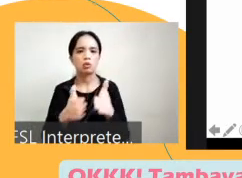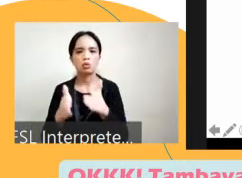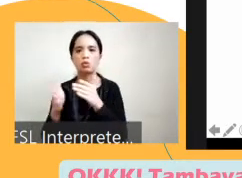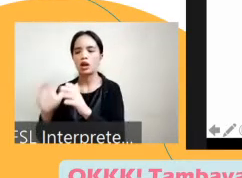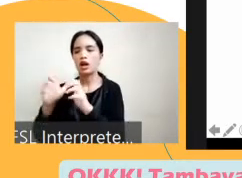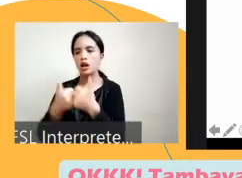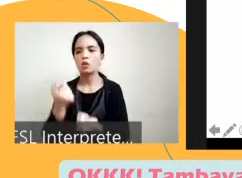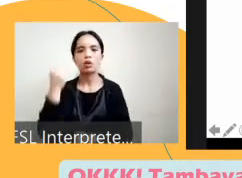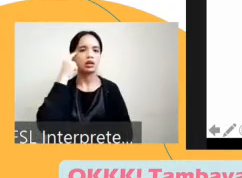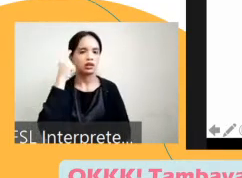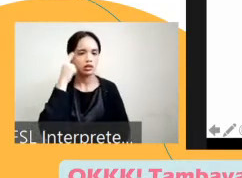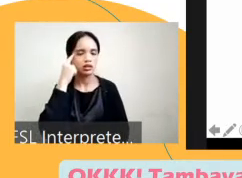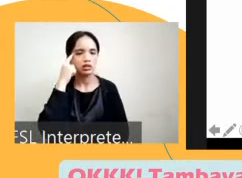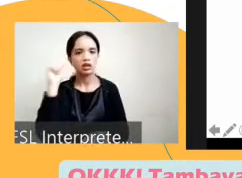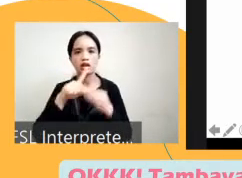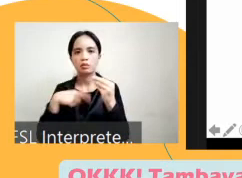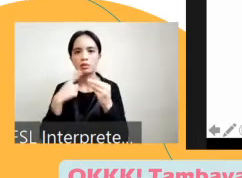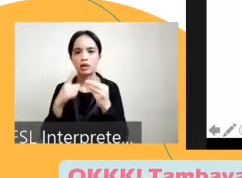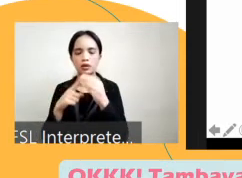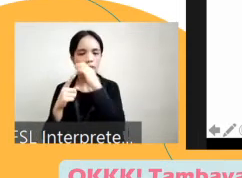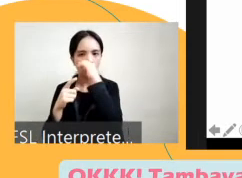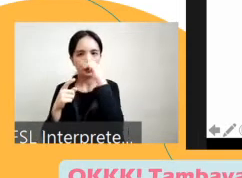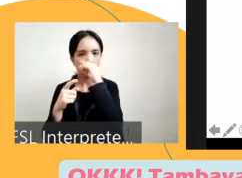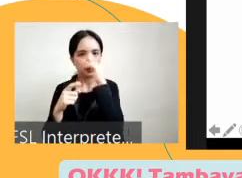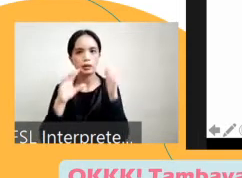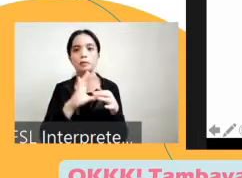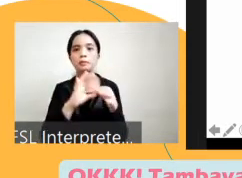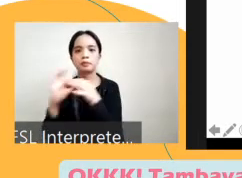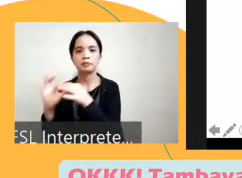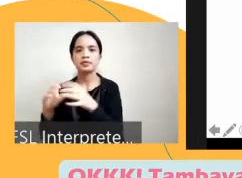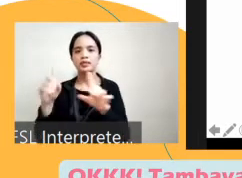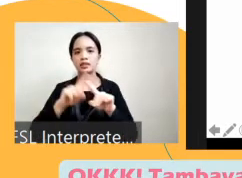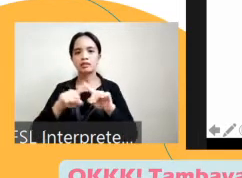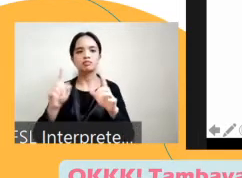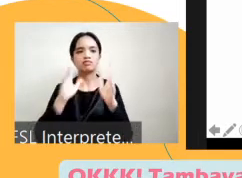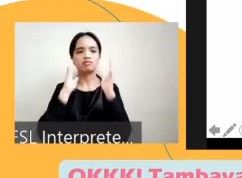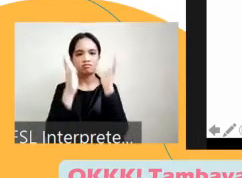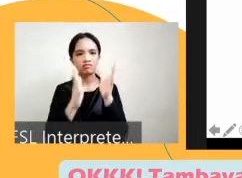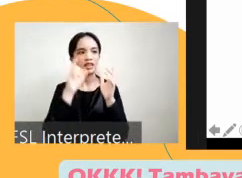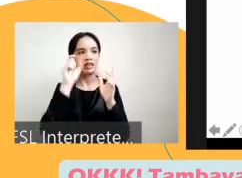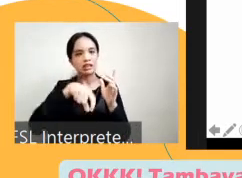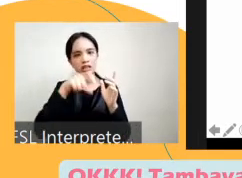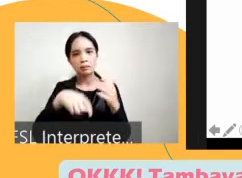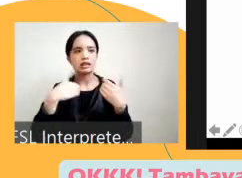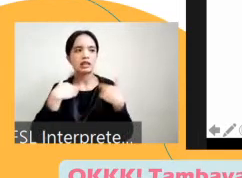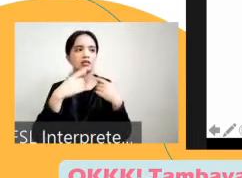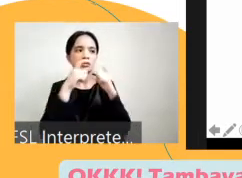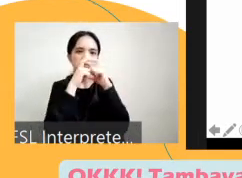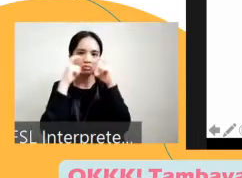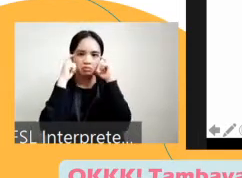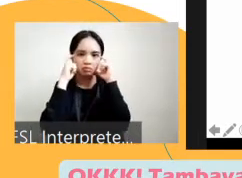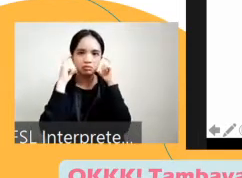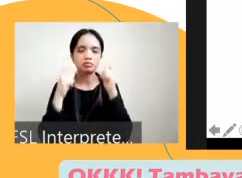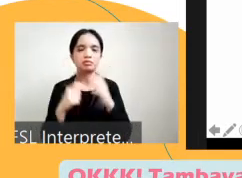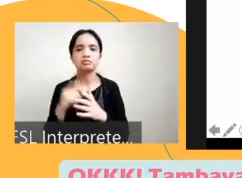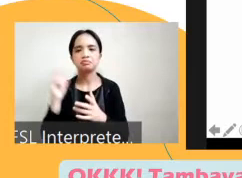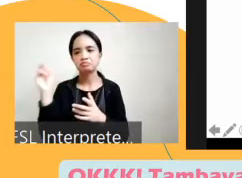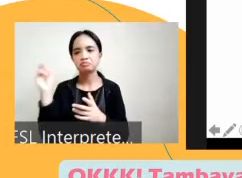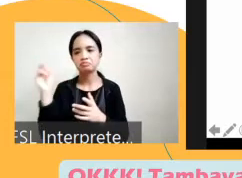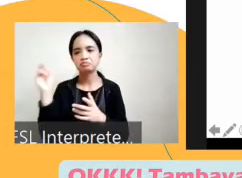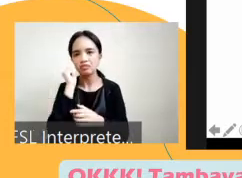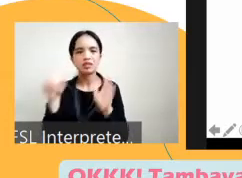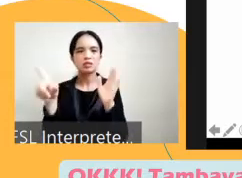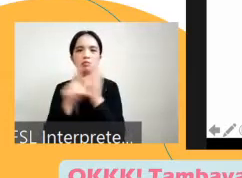kaisipan ukol sa pakikipag-ugnayan sa ibang tao na kailangan dapat may mask palagi at bawal muna